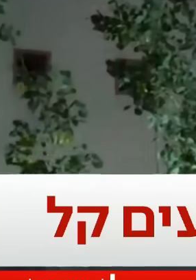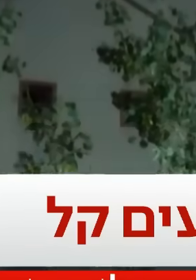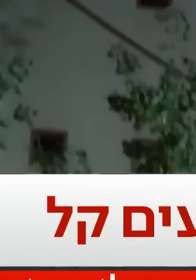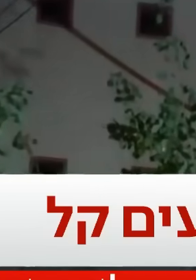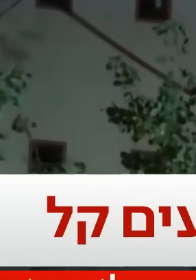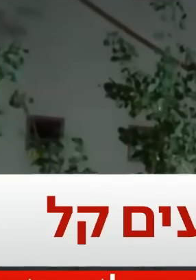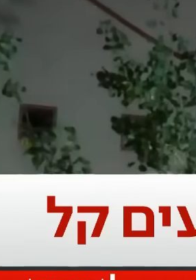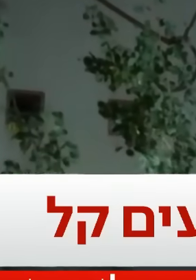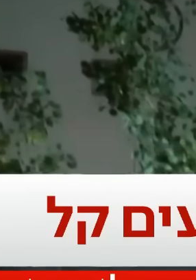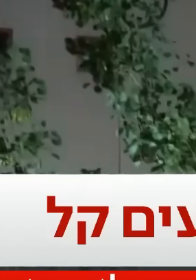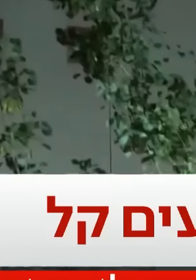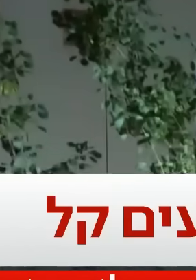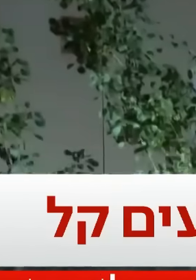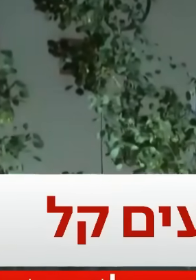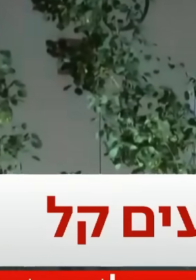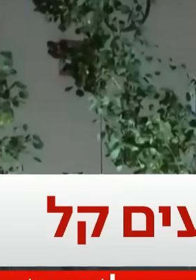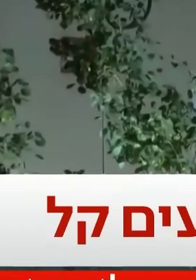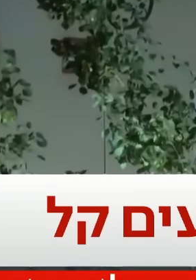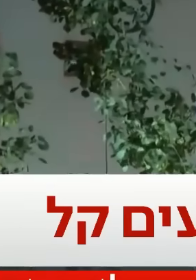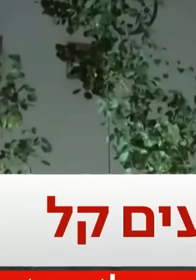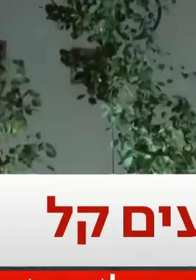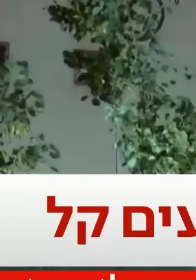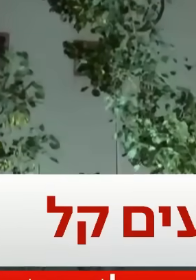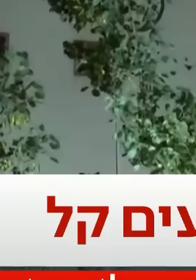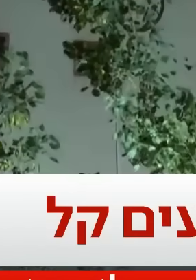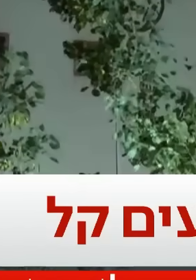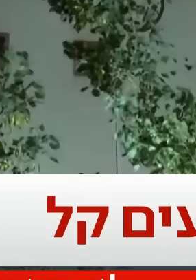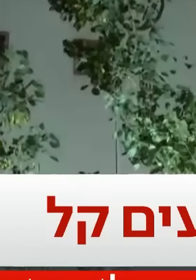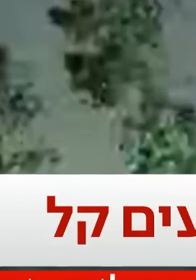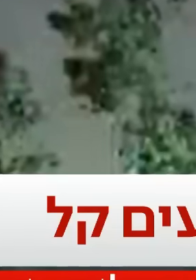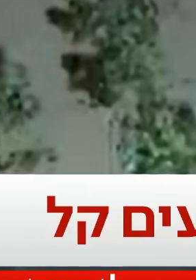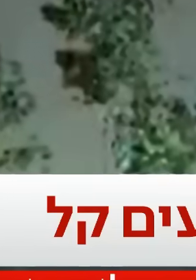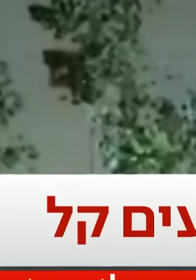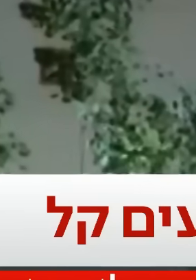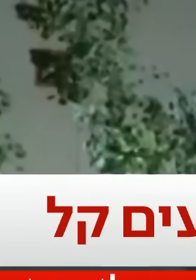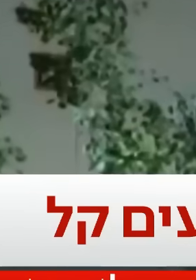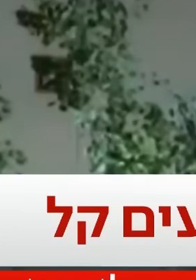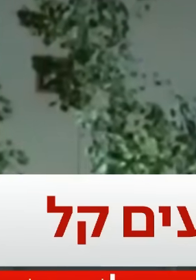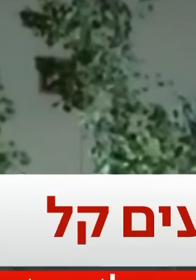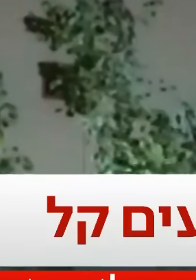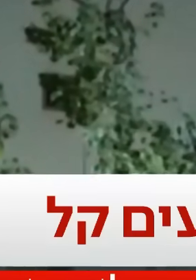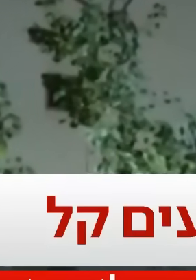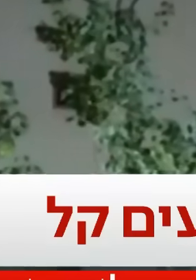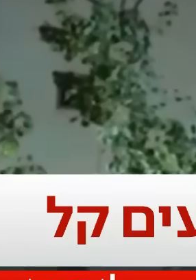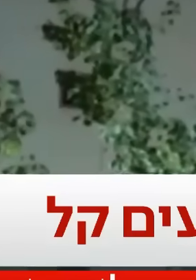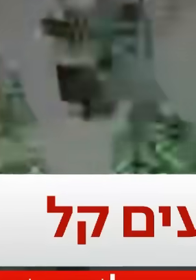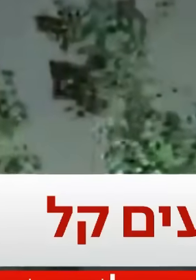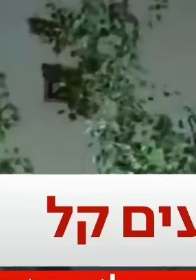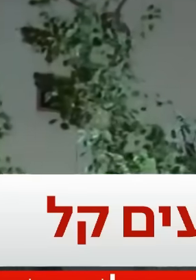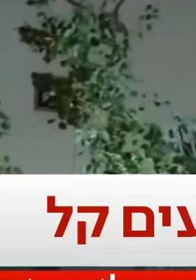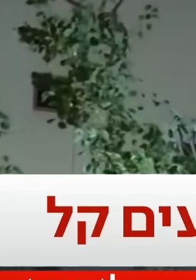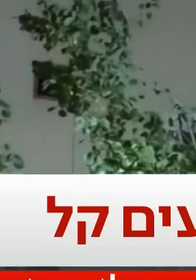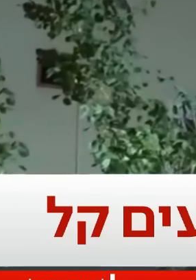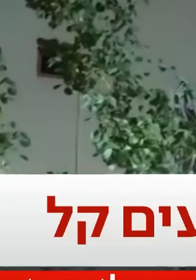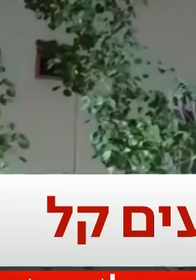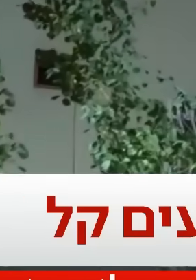בראשון לציון. זו שכונה שאפילו אמורה להיות פינוי-בינוי, אומר לי כאן מחברי מועצת העיר, סגן ראש העיר אסף דאבול,